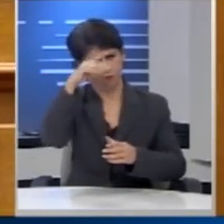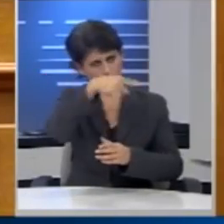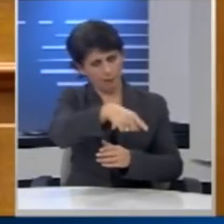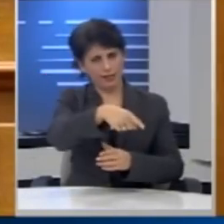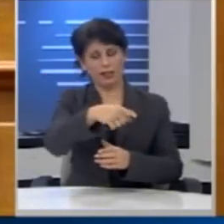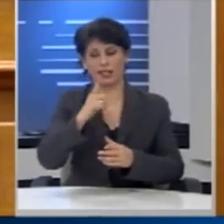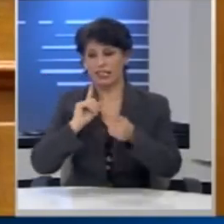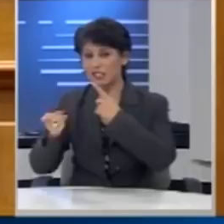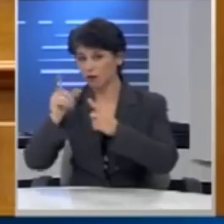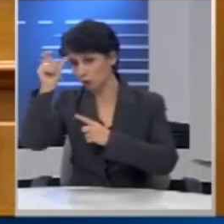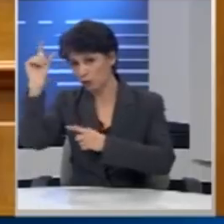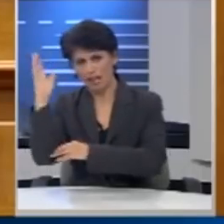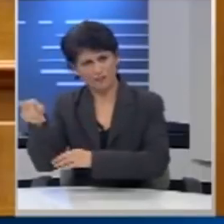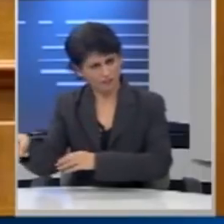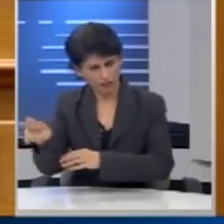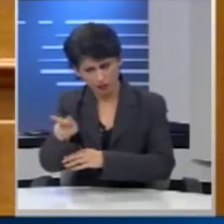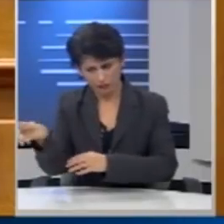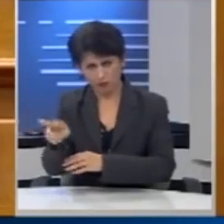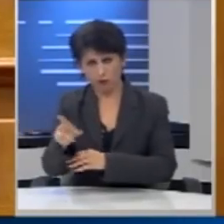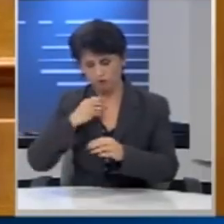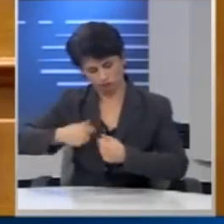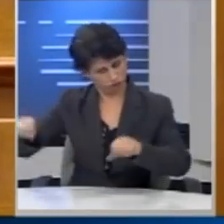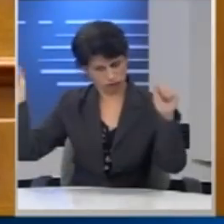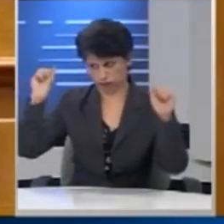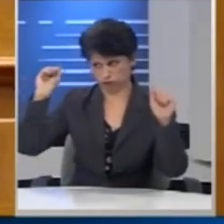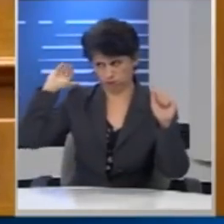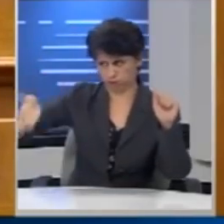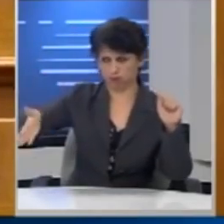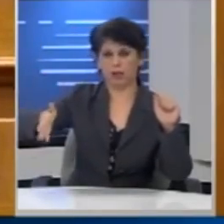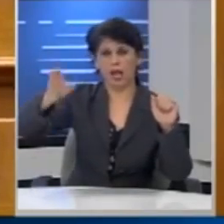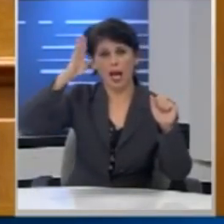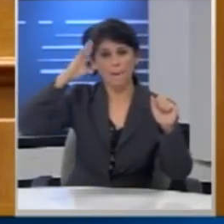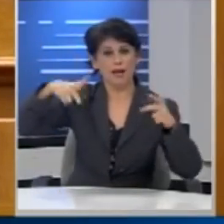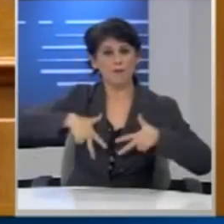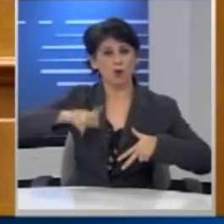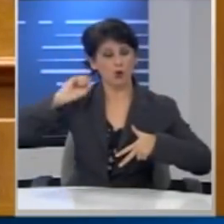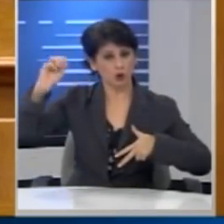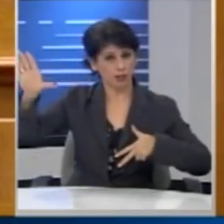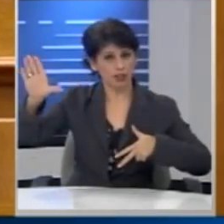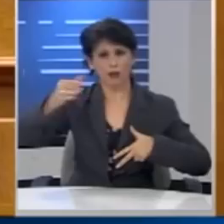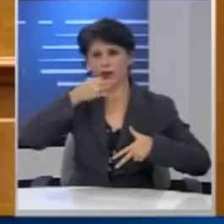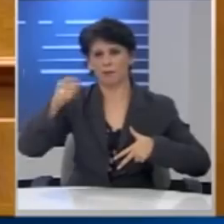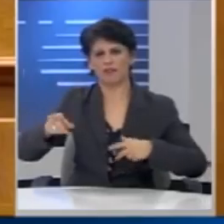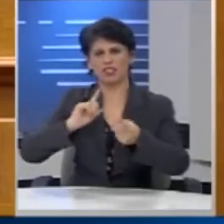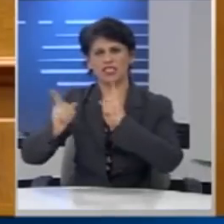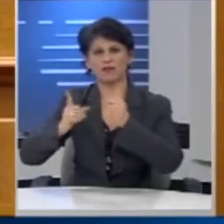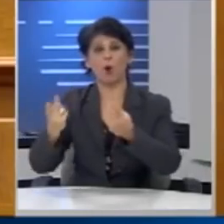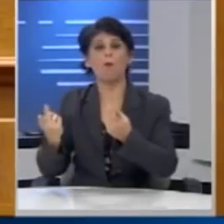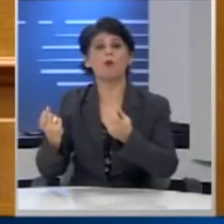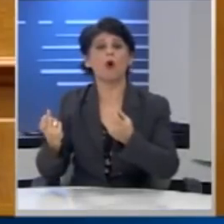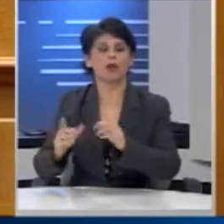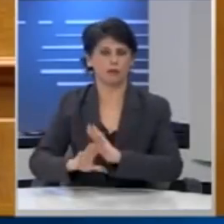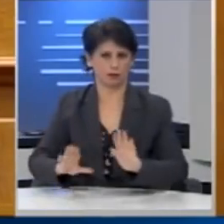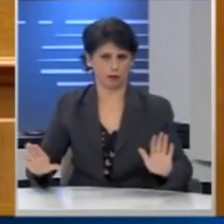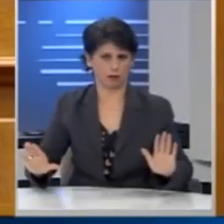συμφωνίας Λιβύης-Τουρκίας, η οποία χαρακτηρίστηκε από τον Αμερικάνο Υπουργό Εξωτερικών ως μια συμφωνία